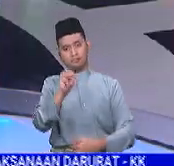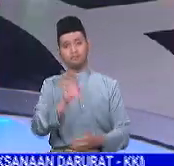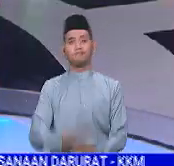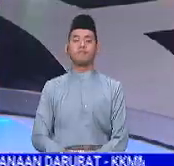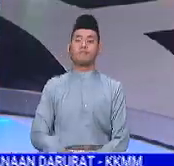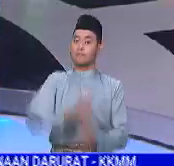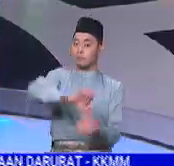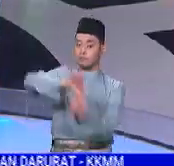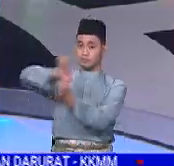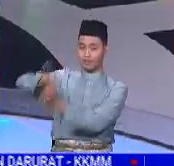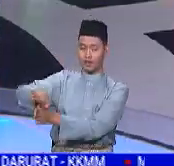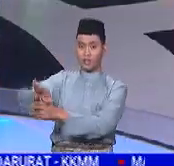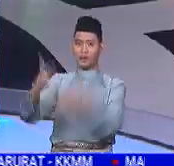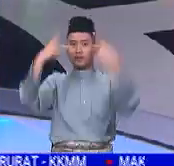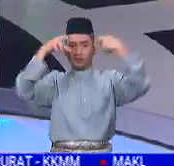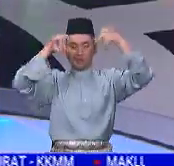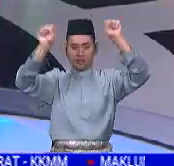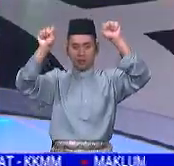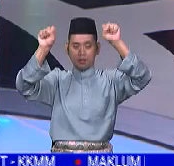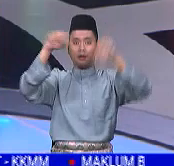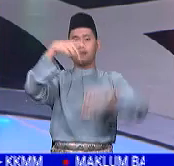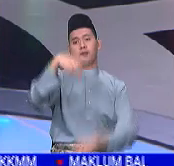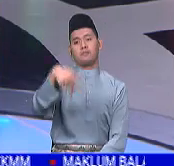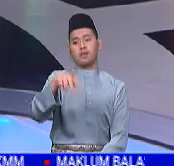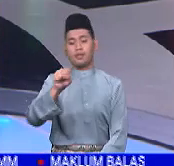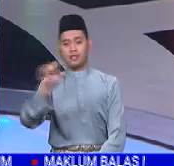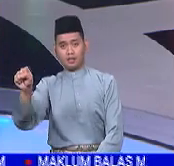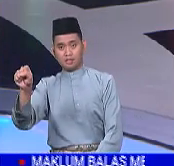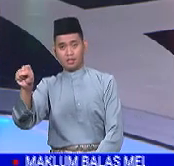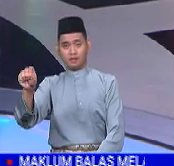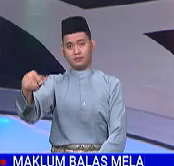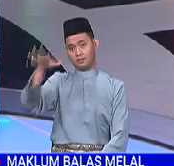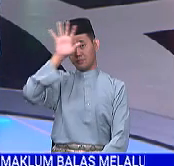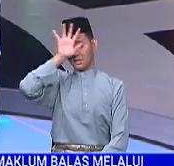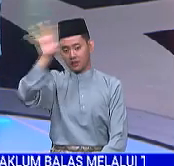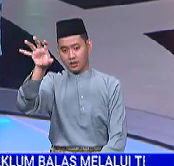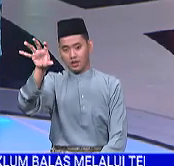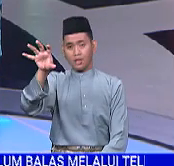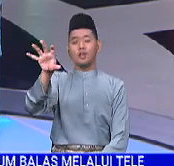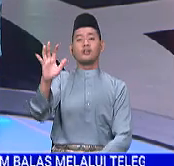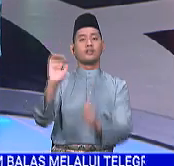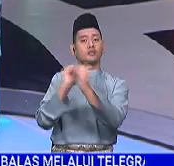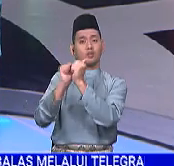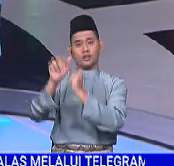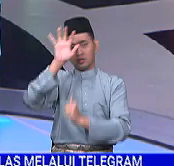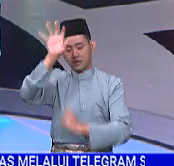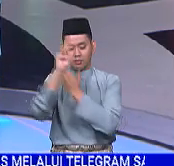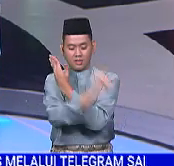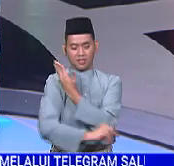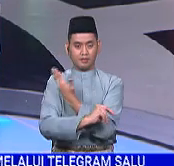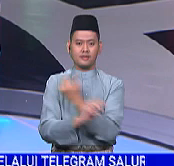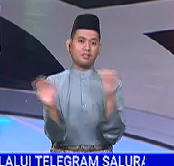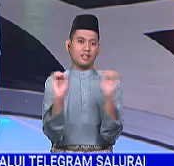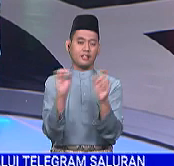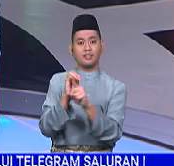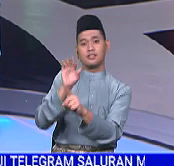Sementara itu, Presiden Persatuan Sepak Takraw Selangor PSS Datuk Markiman Kobiran memberi jaminan bahawa sukan sepak takraw negeri tidak akan